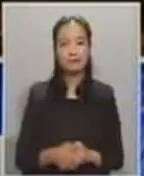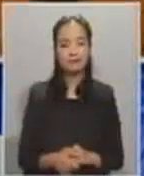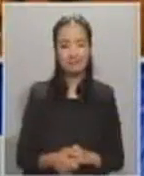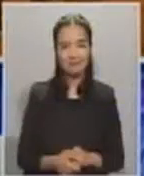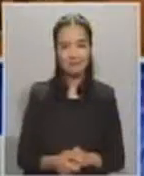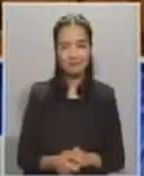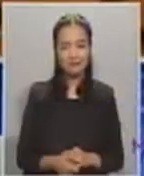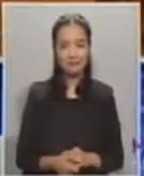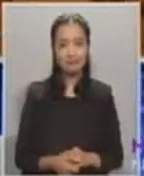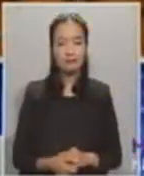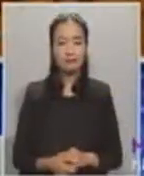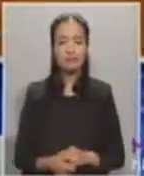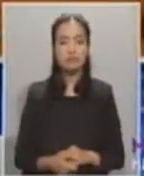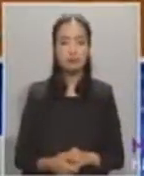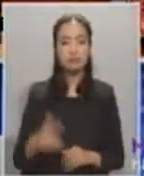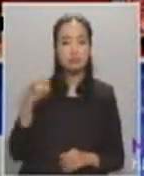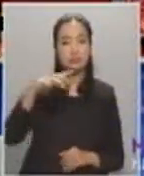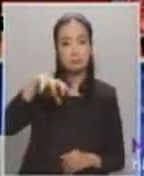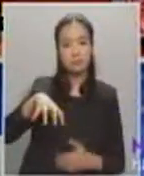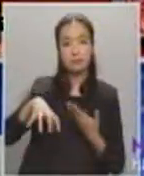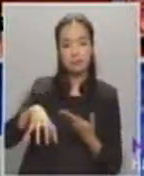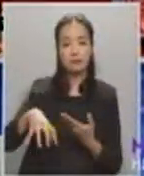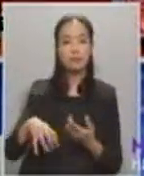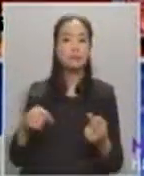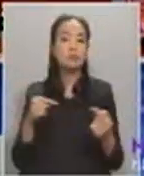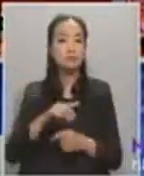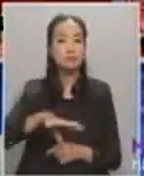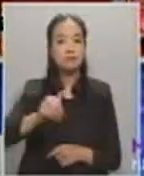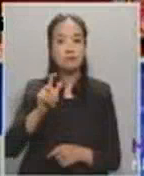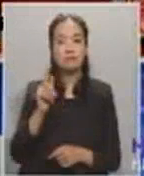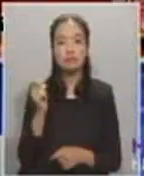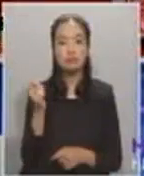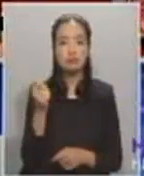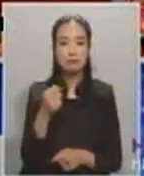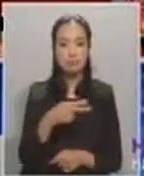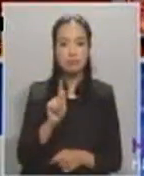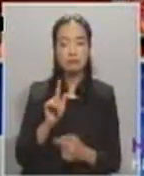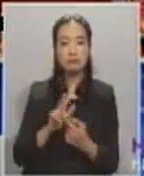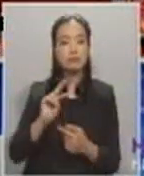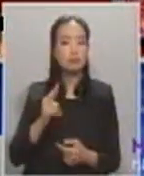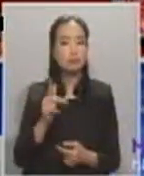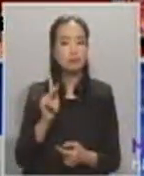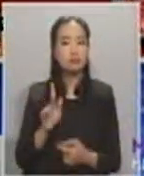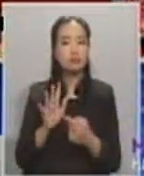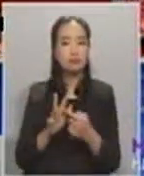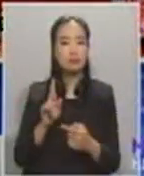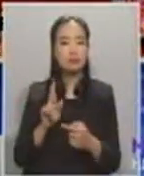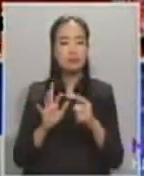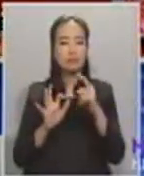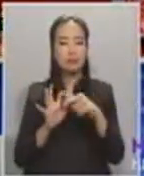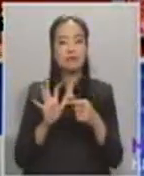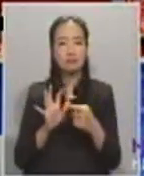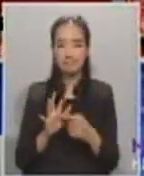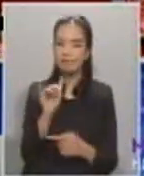ณที่ดีส่วนสนามบินที่อังการาเนี่ยยังคุกคุนอยู ่ ค ุ้ มคึมเพราะว่า